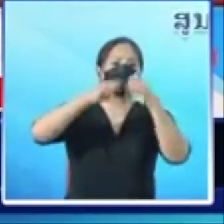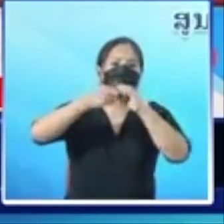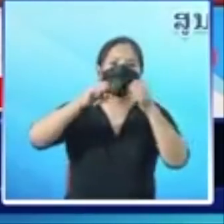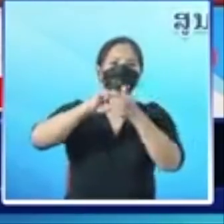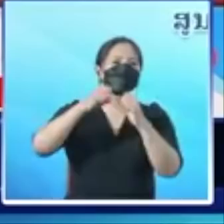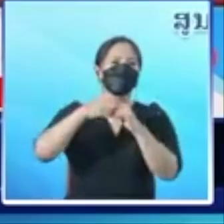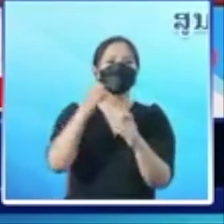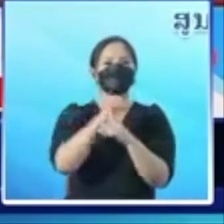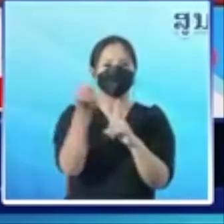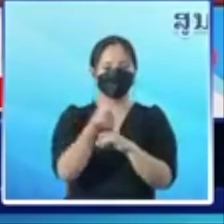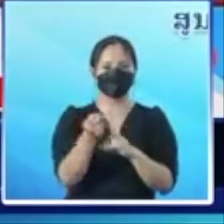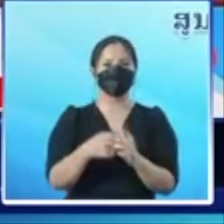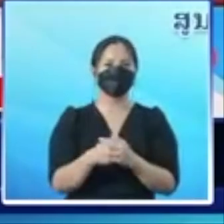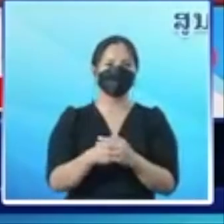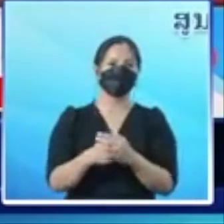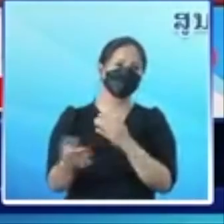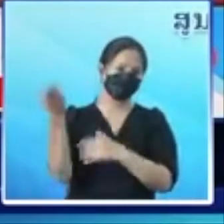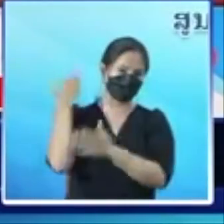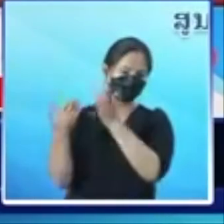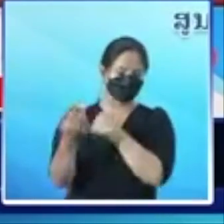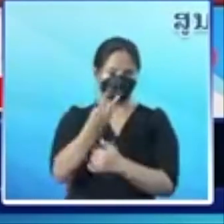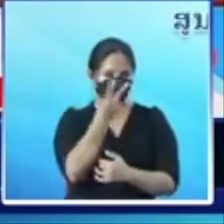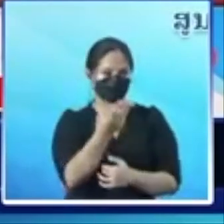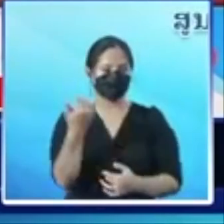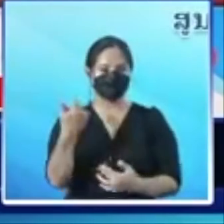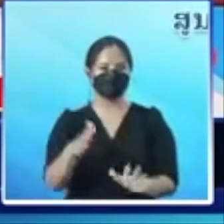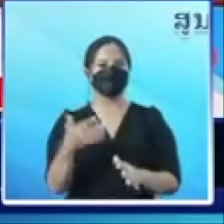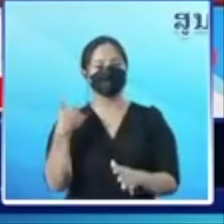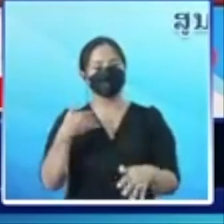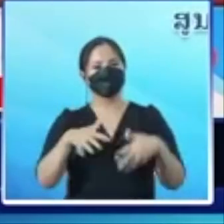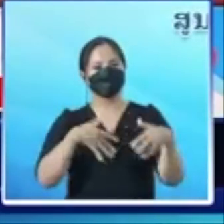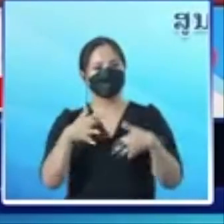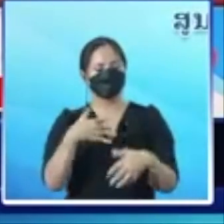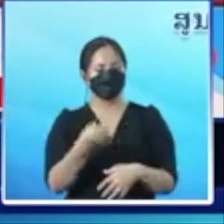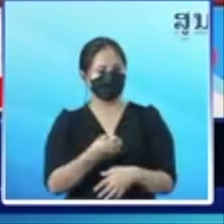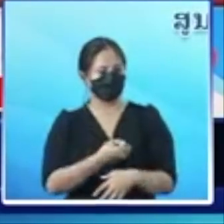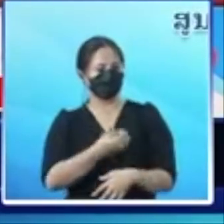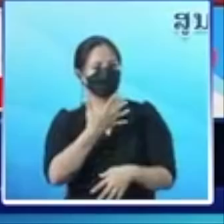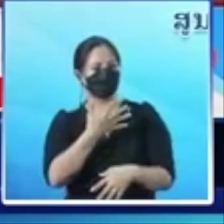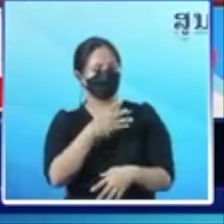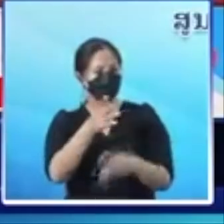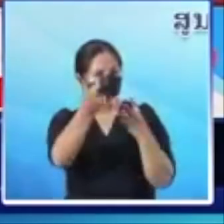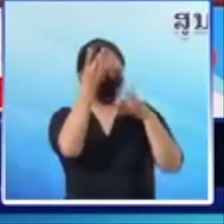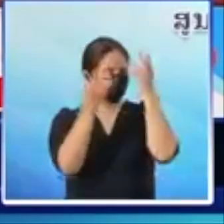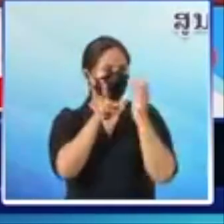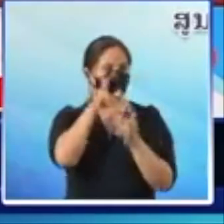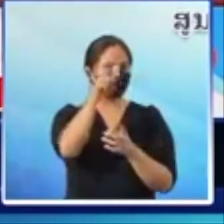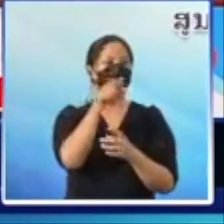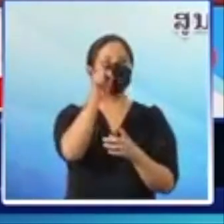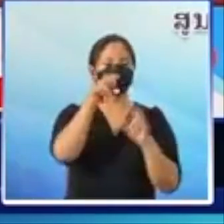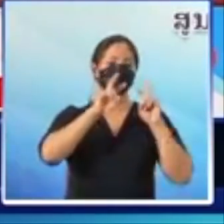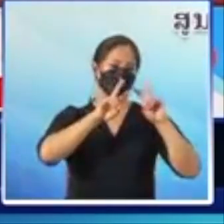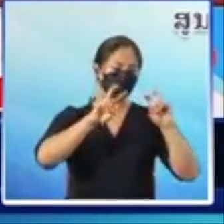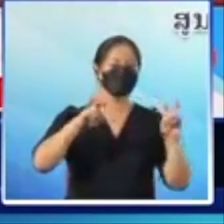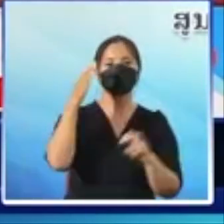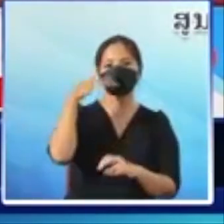มซึ่งว่าผ่านมานี่ก็มีความตื่นตัวหลายในการรับข่าวแต่ขอให้พิจารณาร่วมกัน